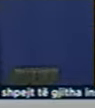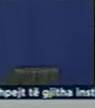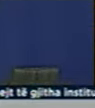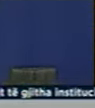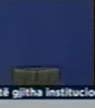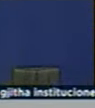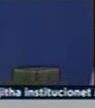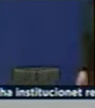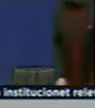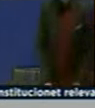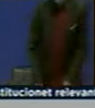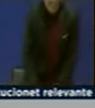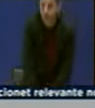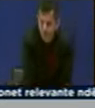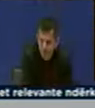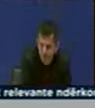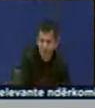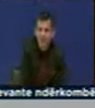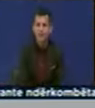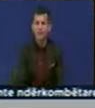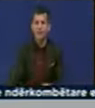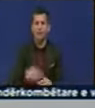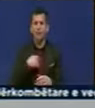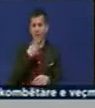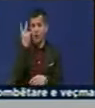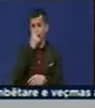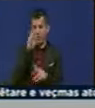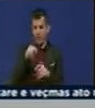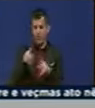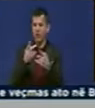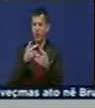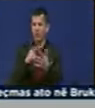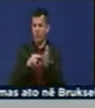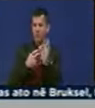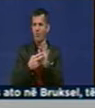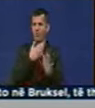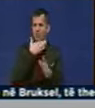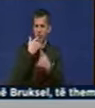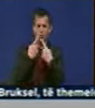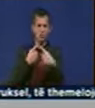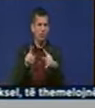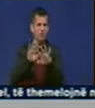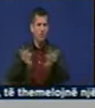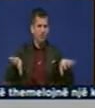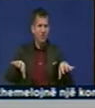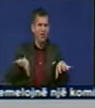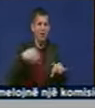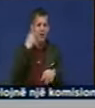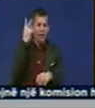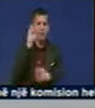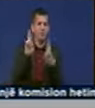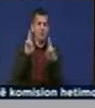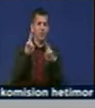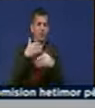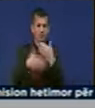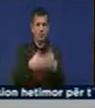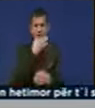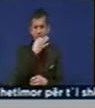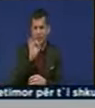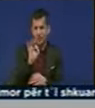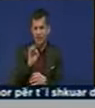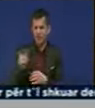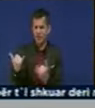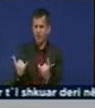Kuptoj keni vëshirësi të mëdha në opozit, shpresojmë që t'i ka përzeni sa më shpejt. Fjallën e merë, Donika Kada